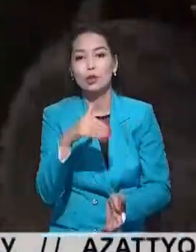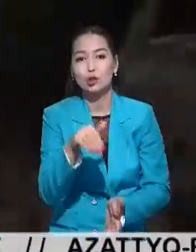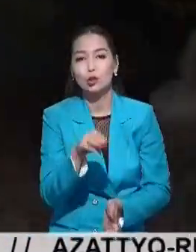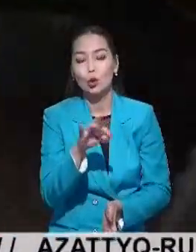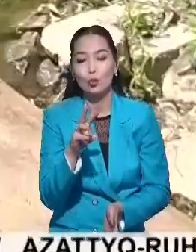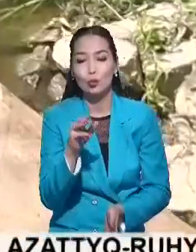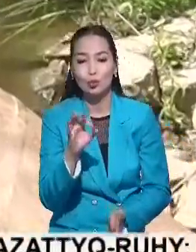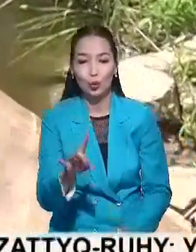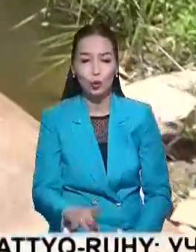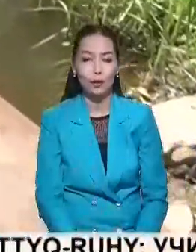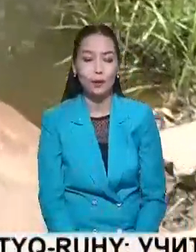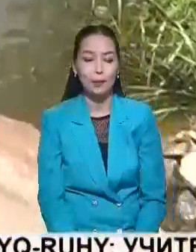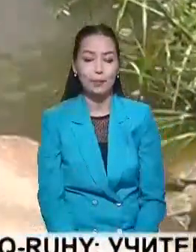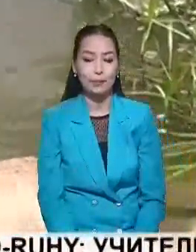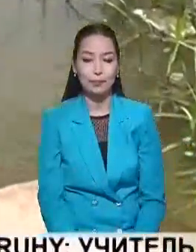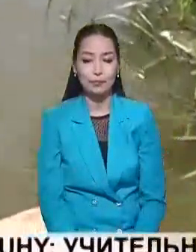мусора.